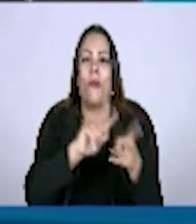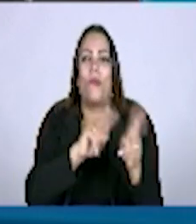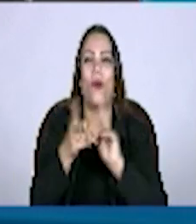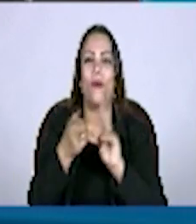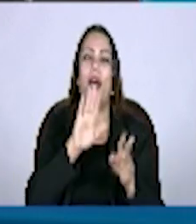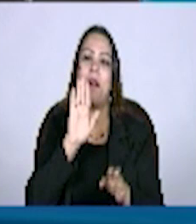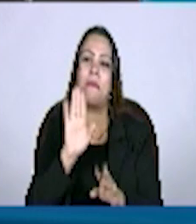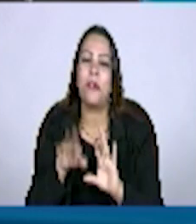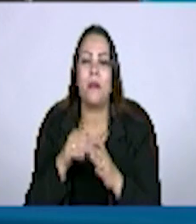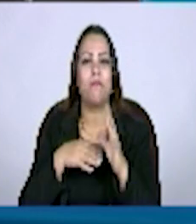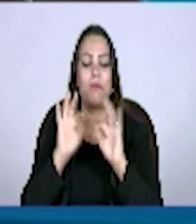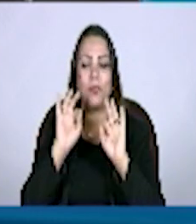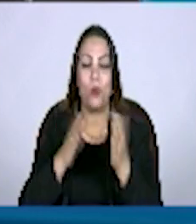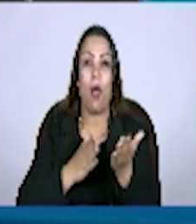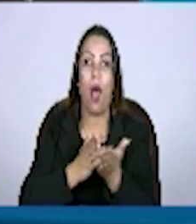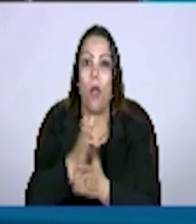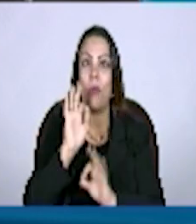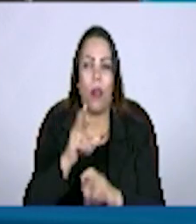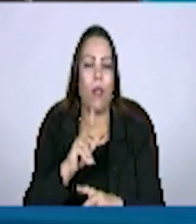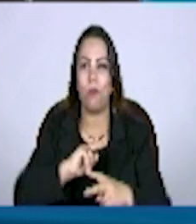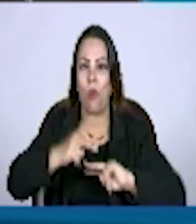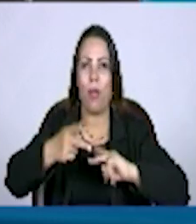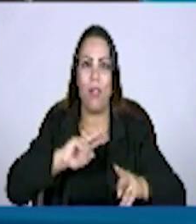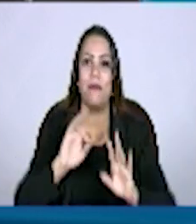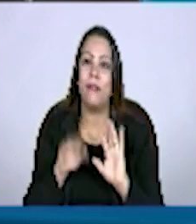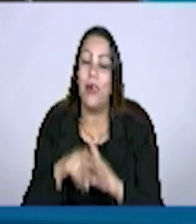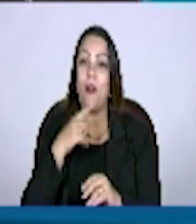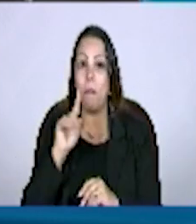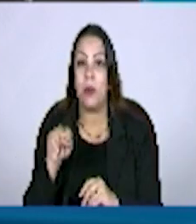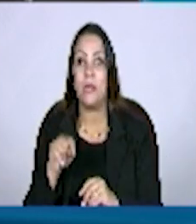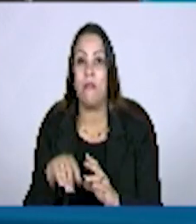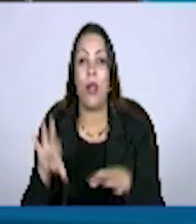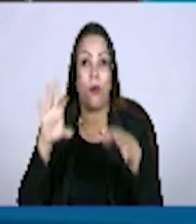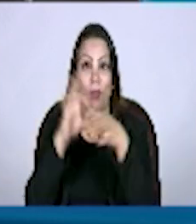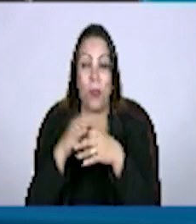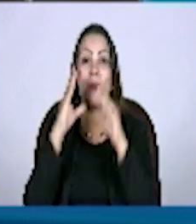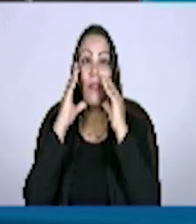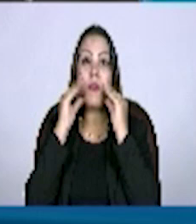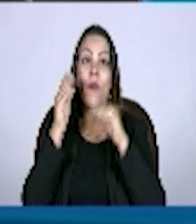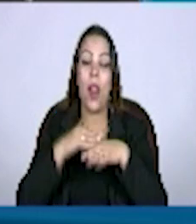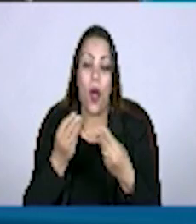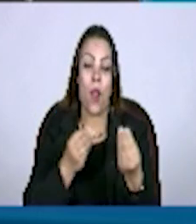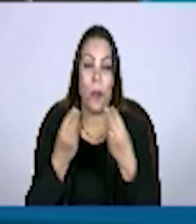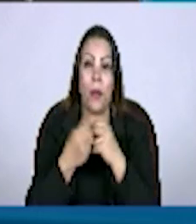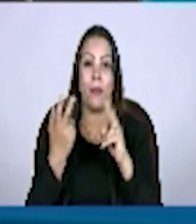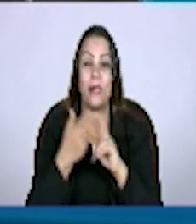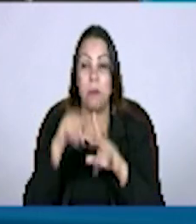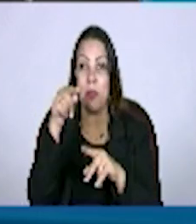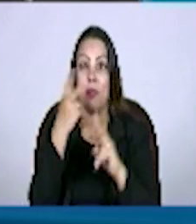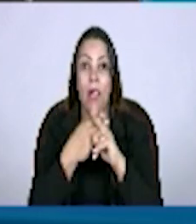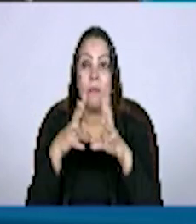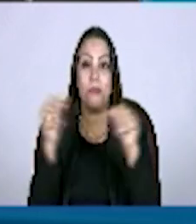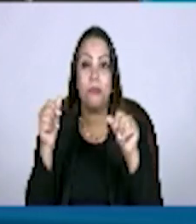و ليست على مواقفها دائما وحتى لو ربطت سعادتي بعلاقتي بالاخرين فاذا اختفوا الاخرين